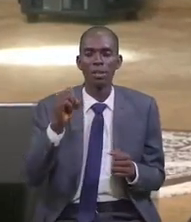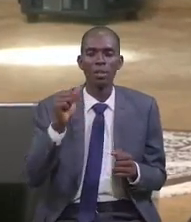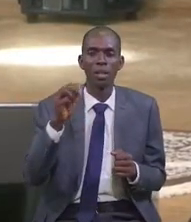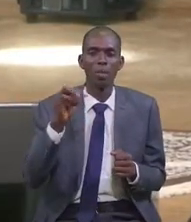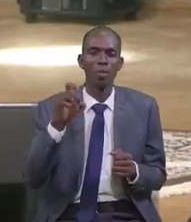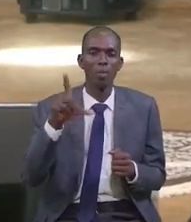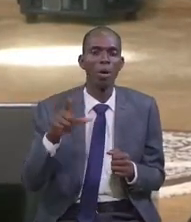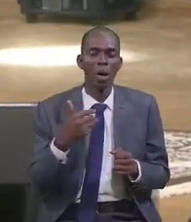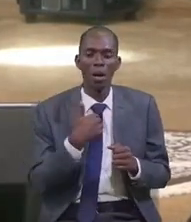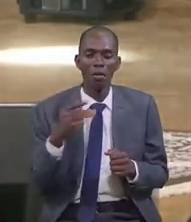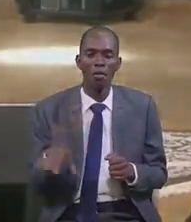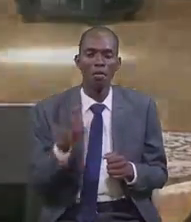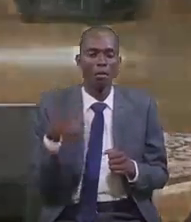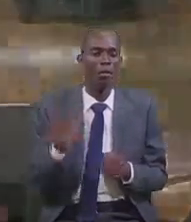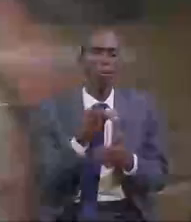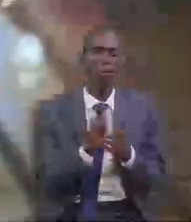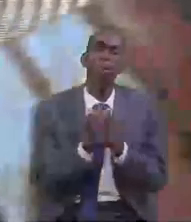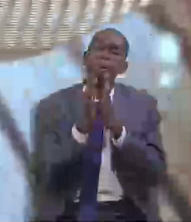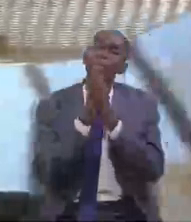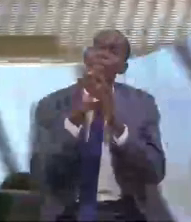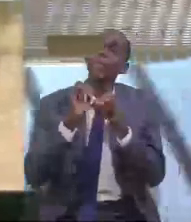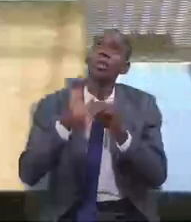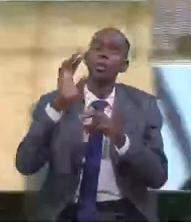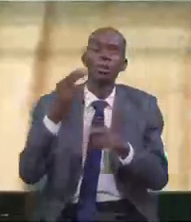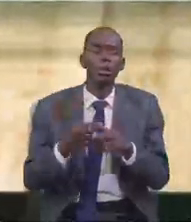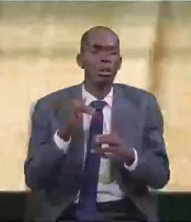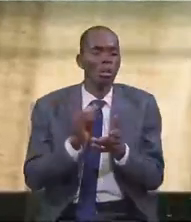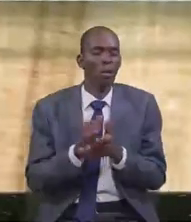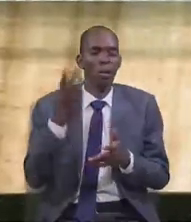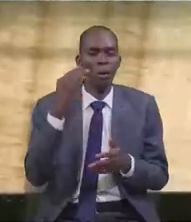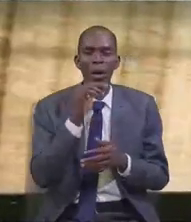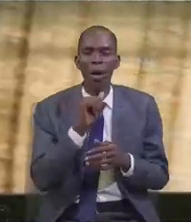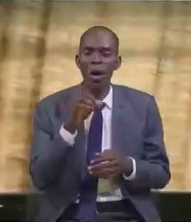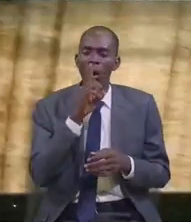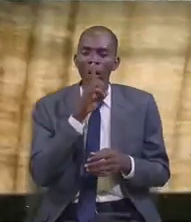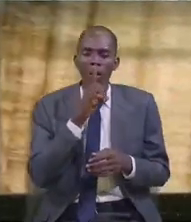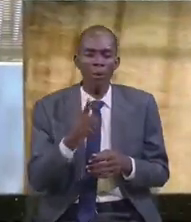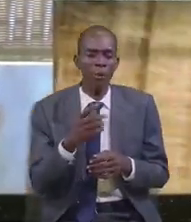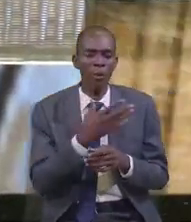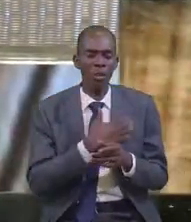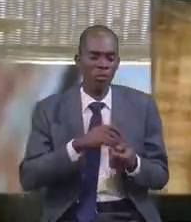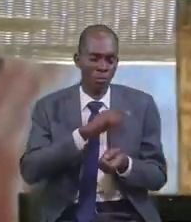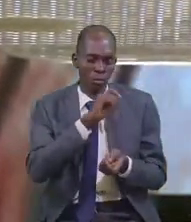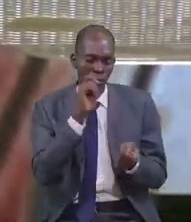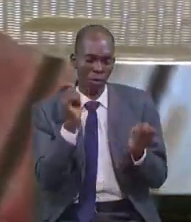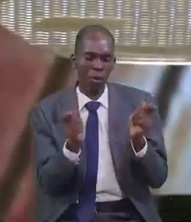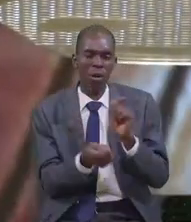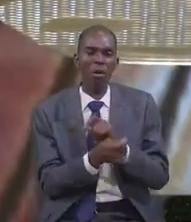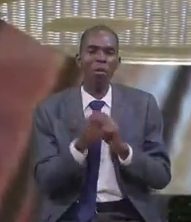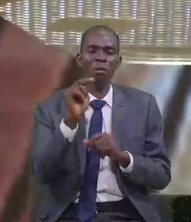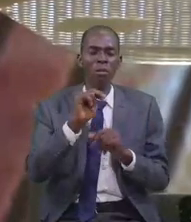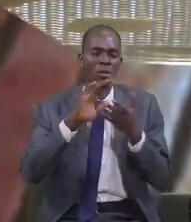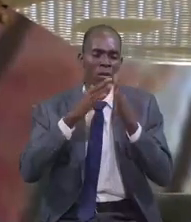nom. C'était un véritable Nazaréen, c'était un Nazaréen transformé, c'était un homme qui